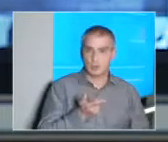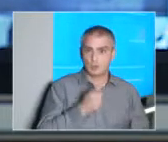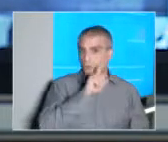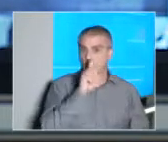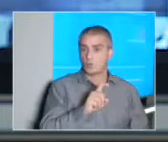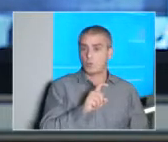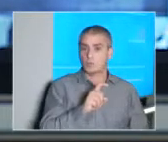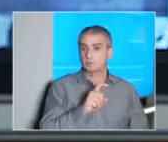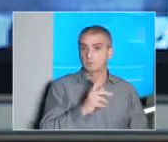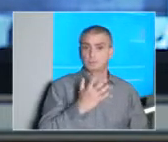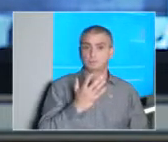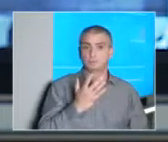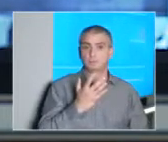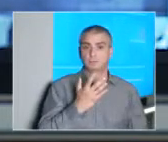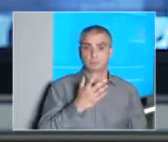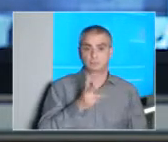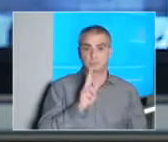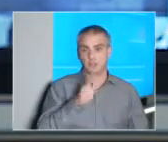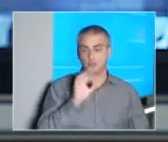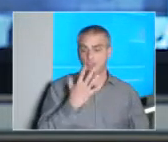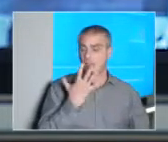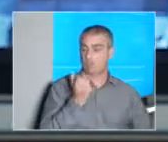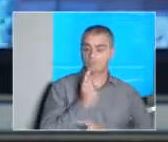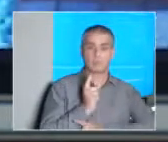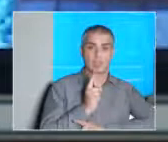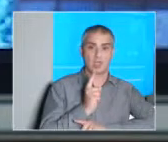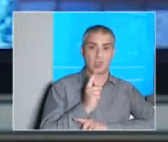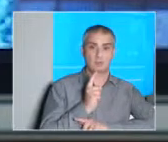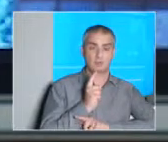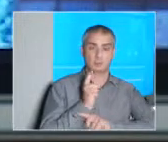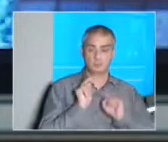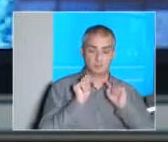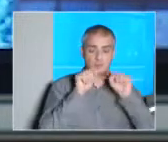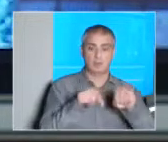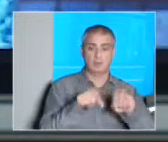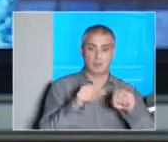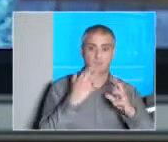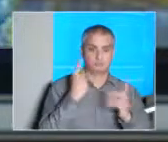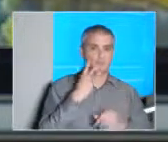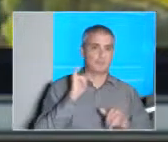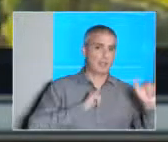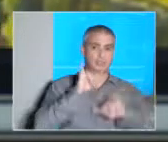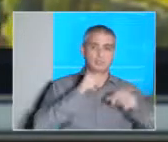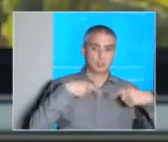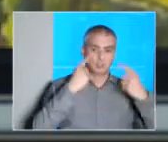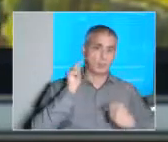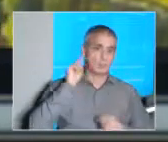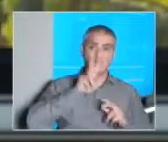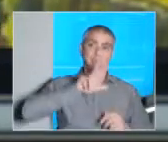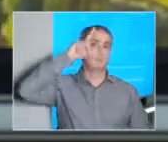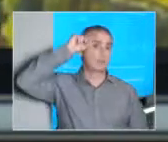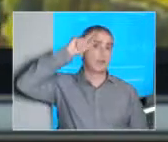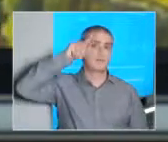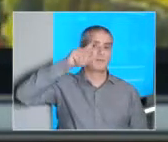שיכול להיות שביכולת הזאת של ה-50 דקות הגעה, מספר רב של טיסות ביום לצפון תל